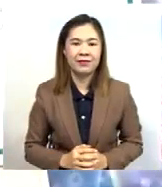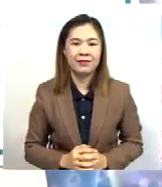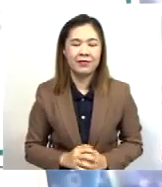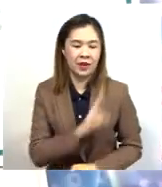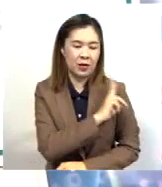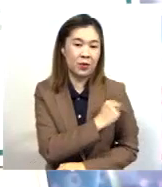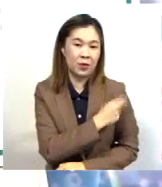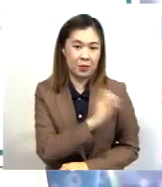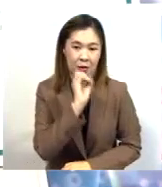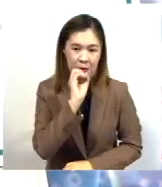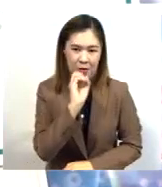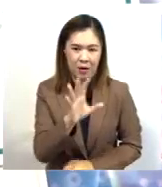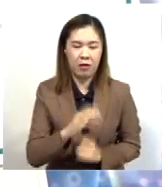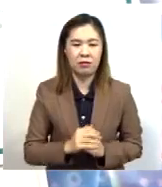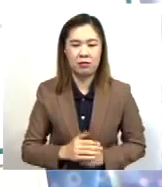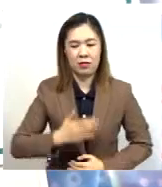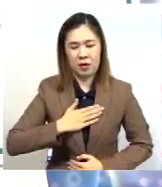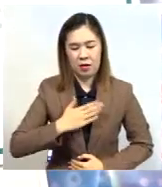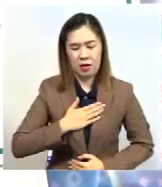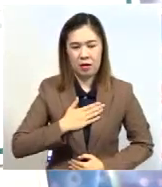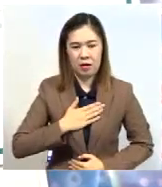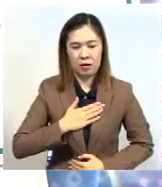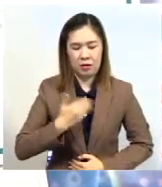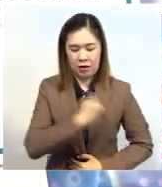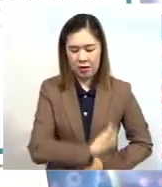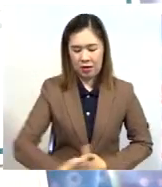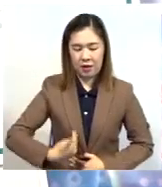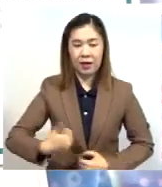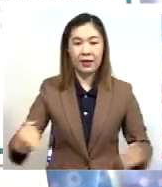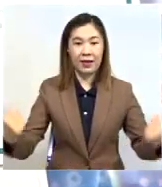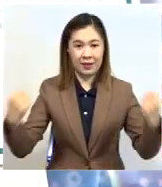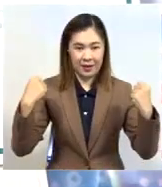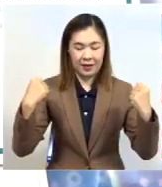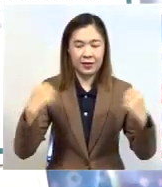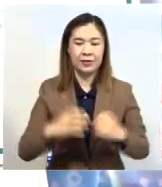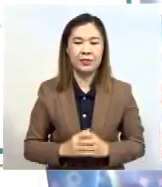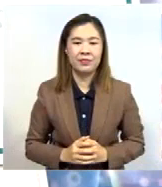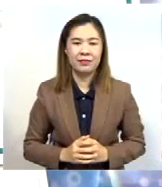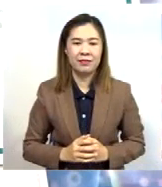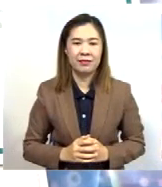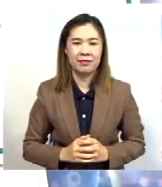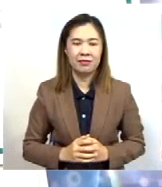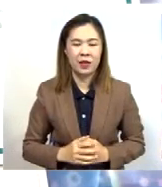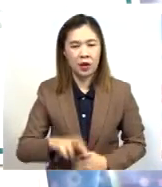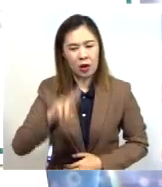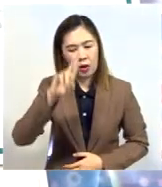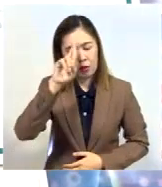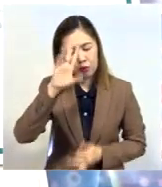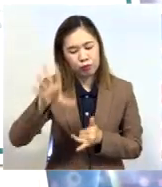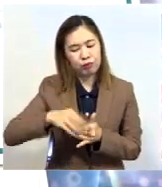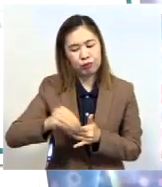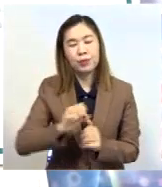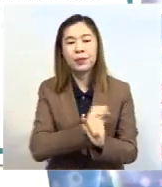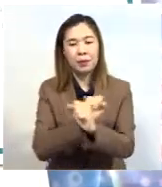แน่นอนคุณหมอบอกนะคะว่าหนึ่งสิ่งที่เราทำได้คือการดูแลให้ร่างกายของเราแข็งแรงแล้วก็ห่างไกลจากโรคต่างๆวิธี